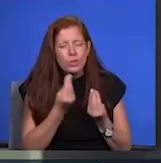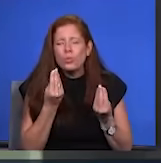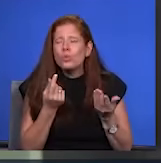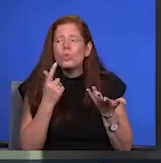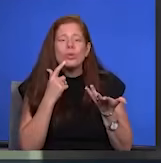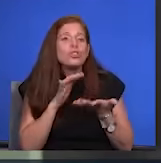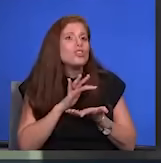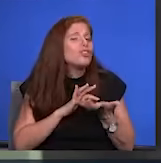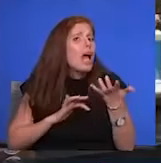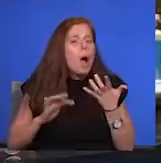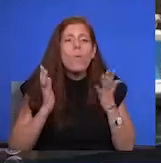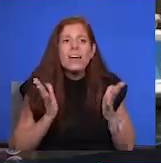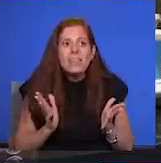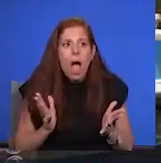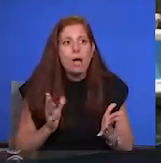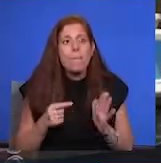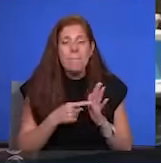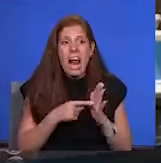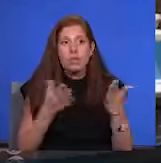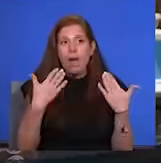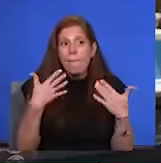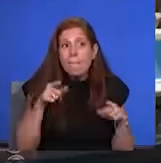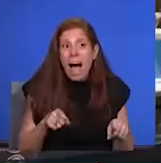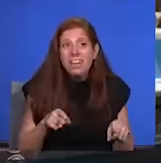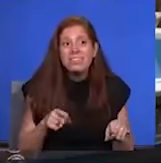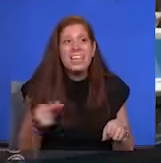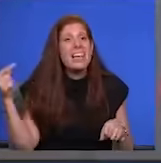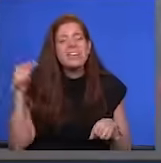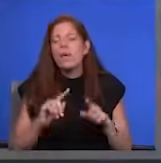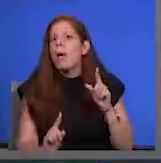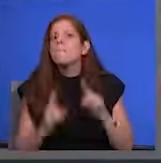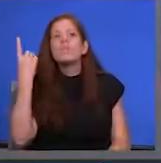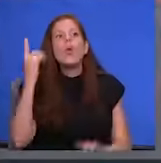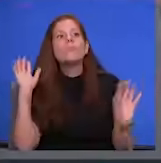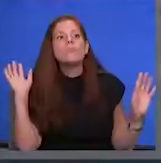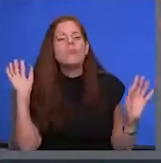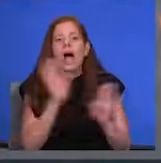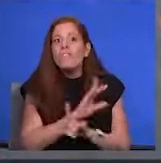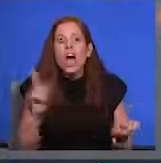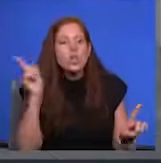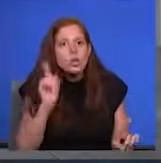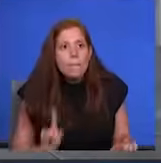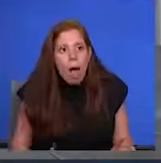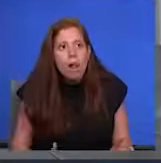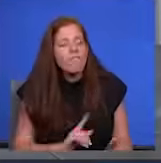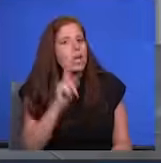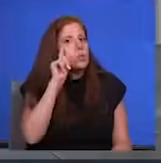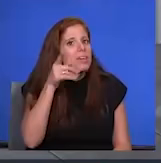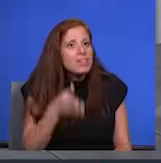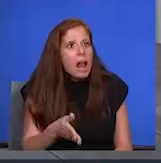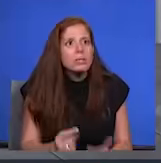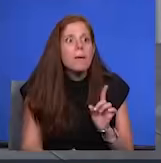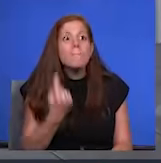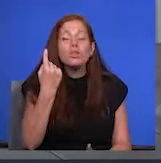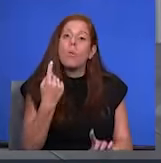הוא לא פחות משערורייתי, בגלל שהפארק הזה הגיע כרם ביום בהיר, פתאום אף אחד לא שמע עליו, אף אחד לא ידע עליו, ופתאום,